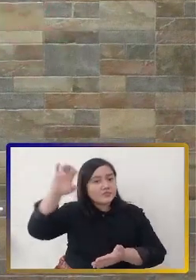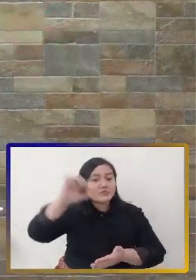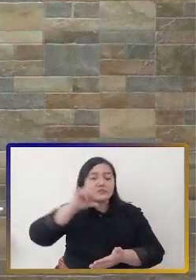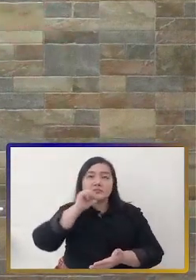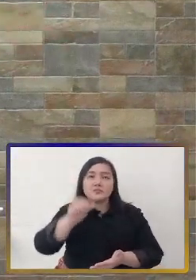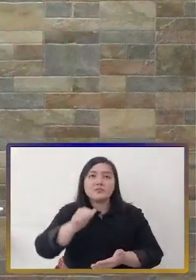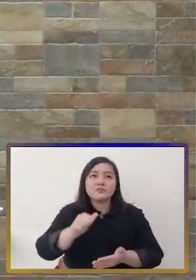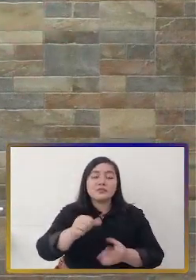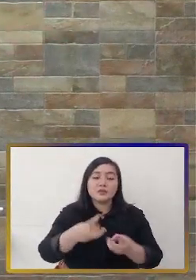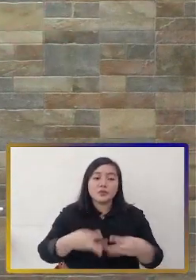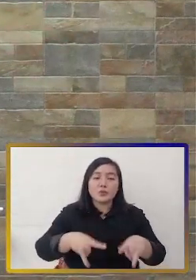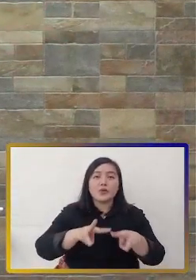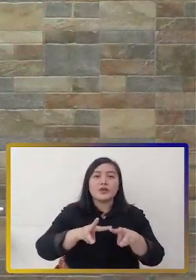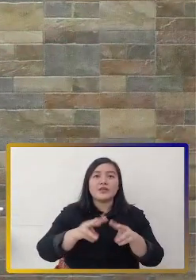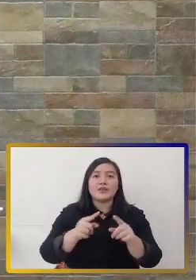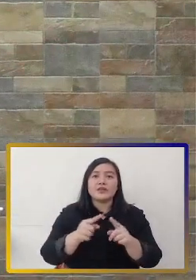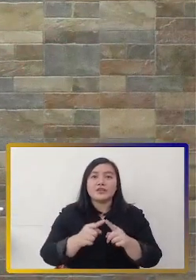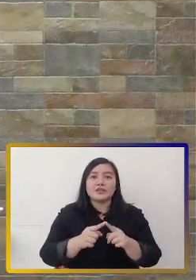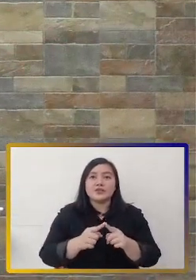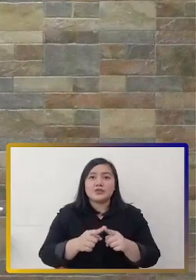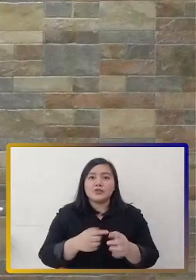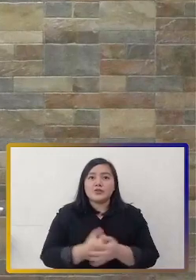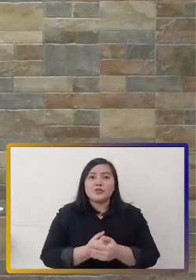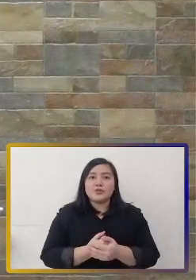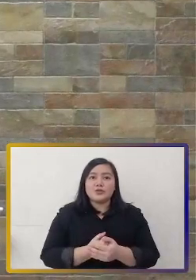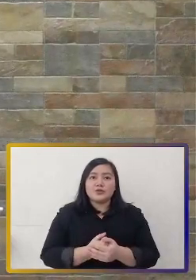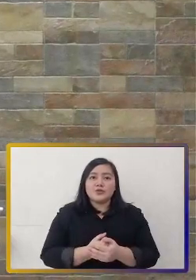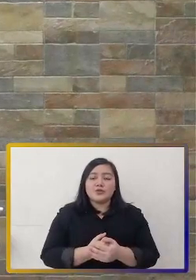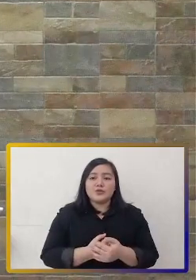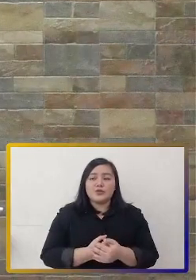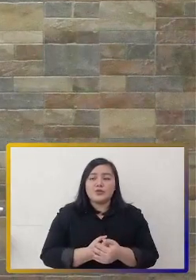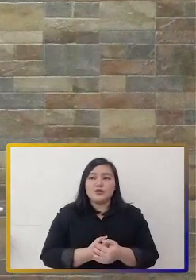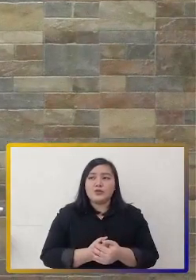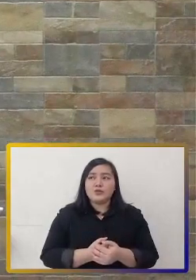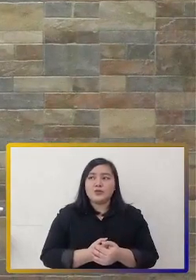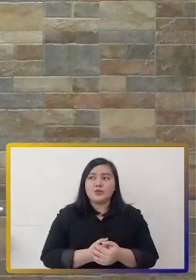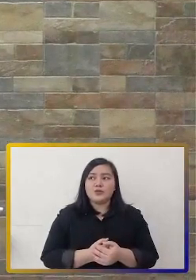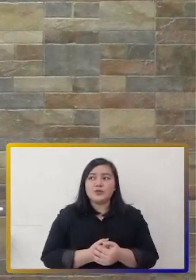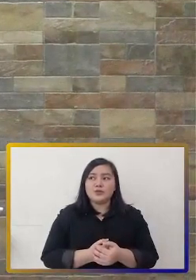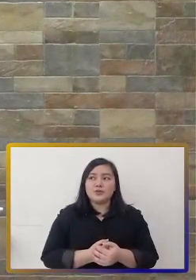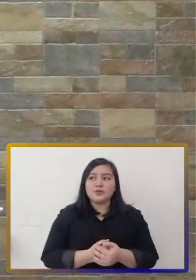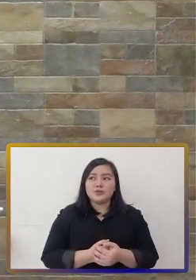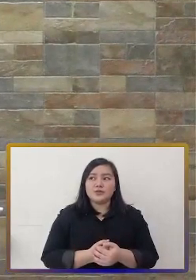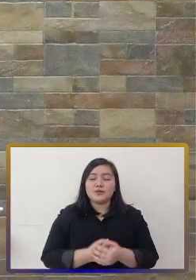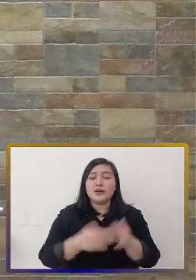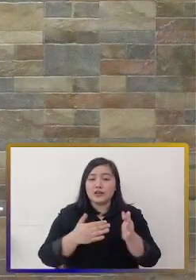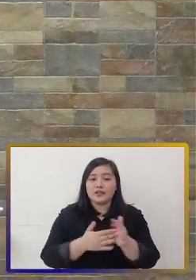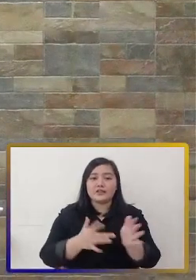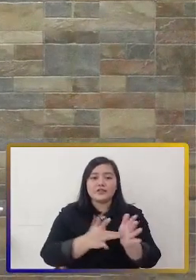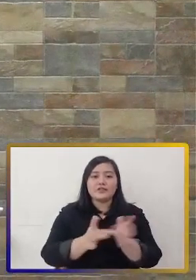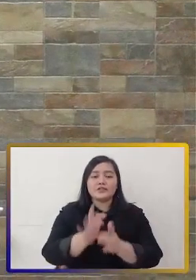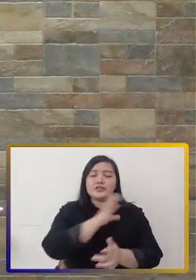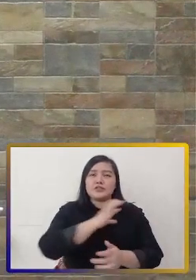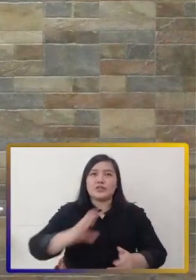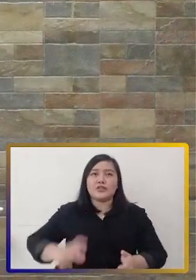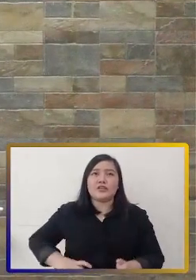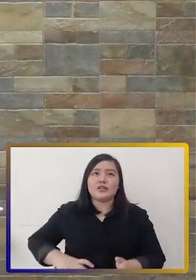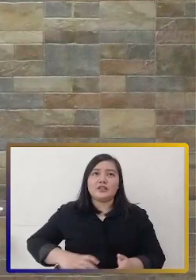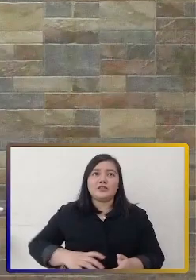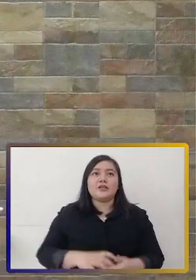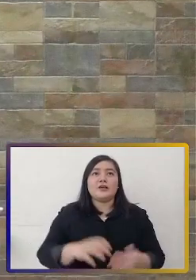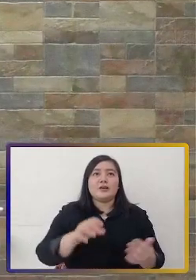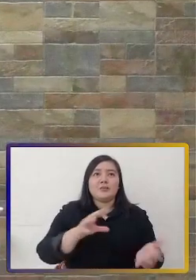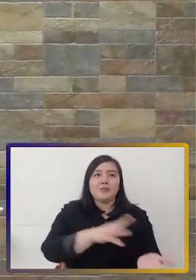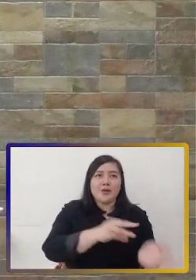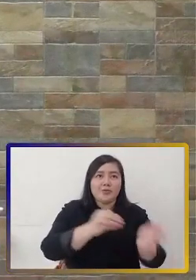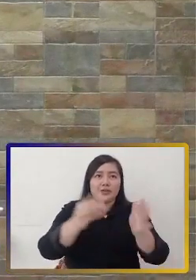here comes the Lord Jesus Christ. He established the church. He organized the church. He founded the church. Mga